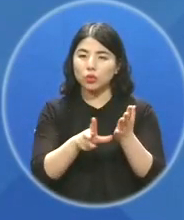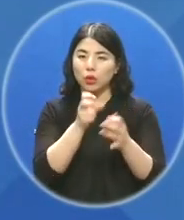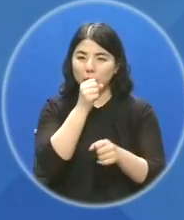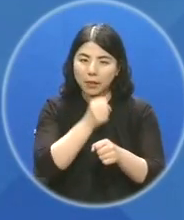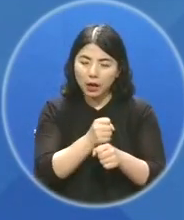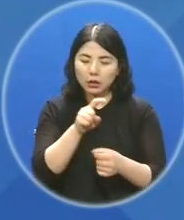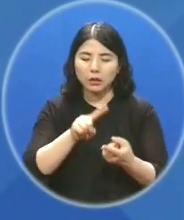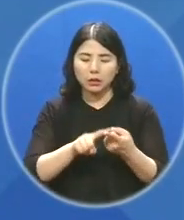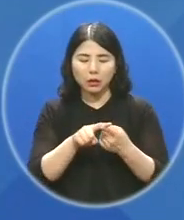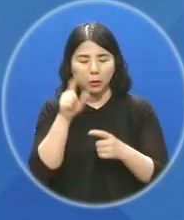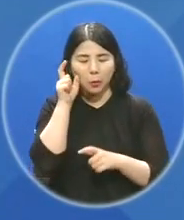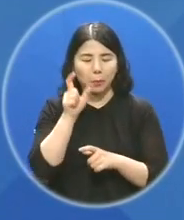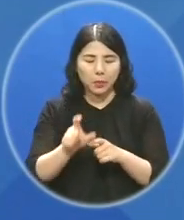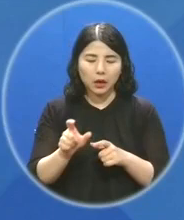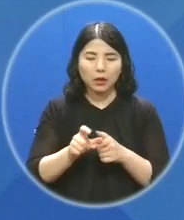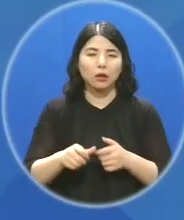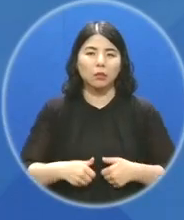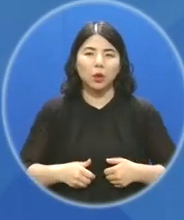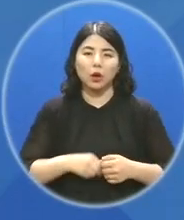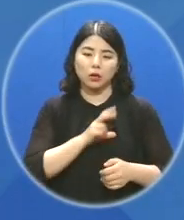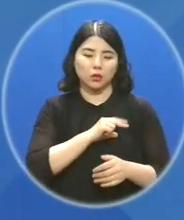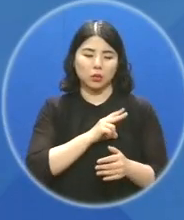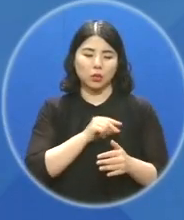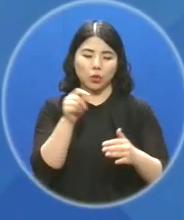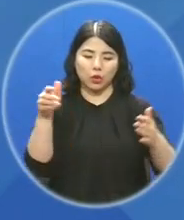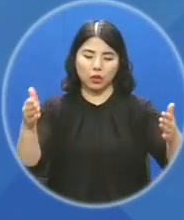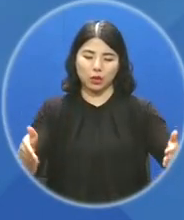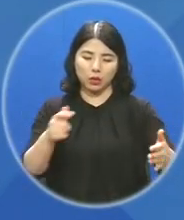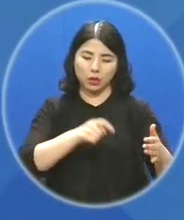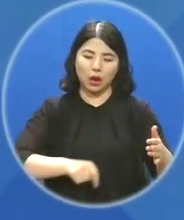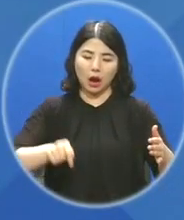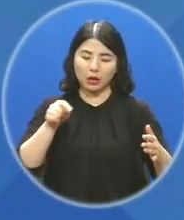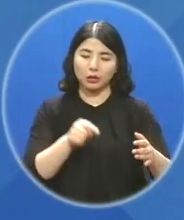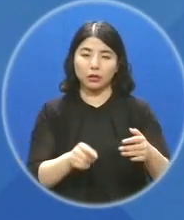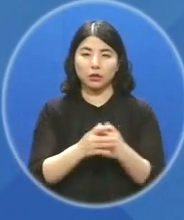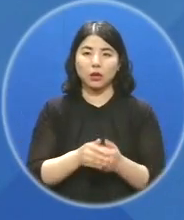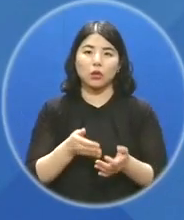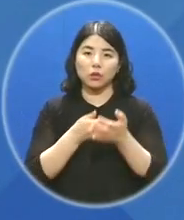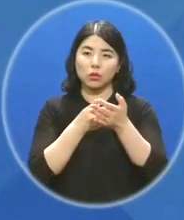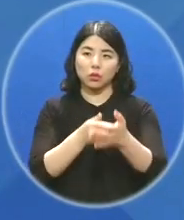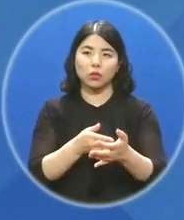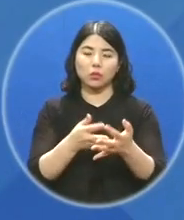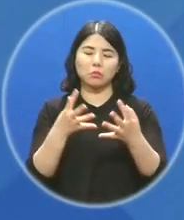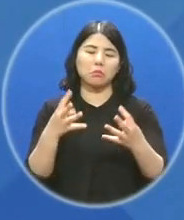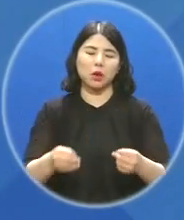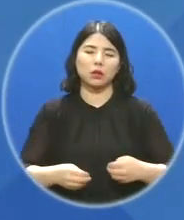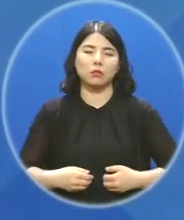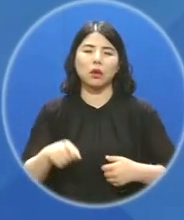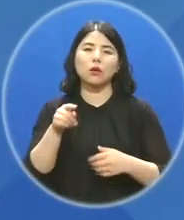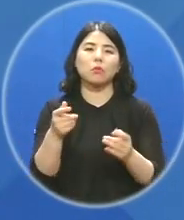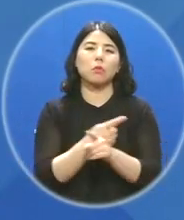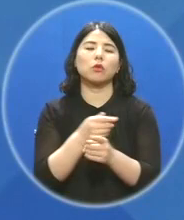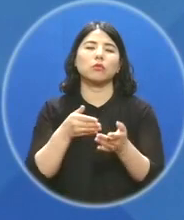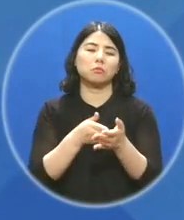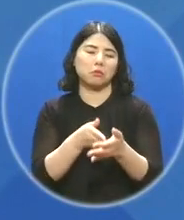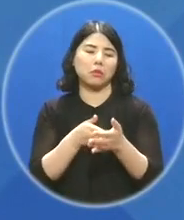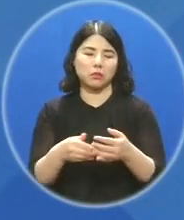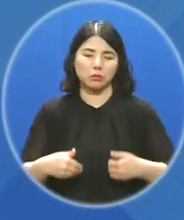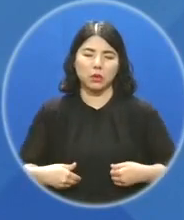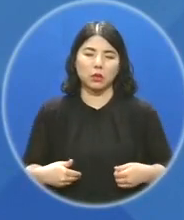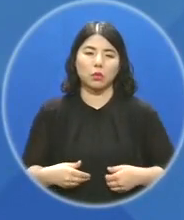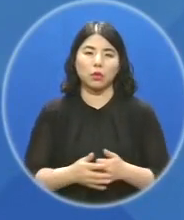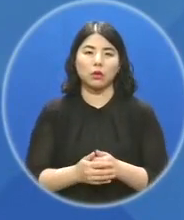굉장히 의원들 안에서 또 요구하는 것들이 좀 많아요. 또 이런 걸 개선했으면 좋겠다.